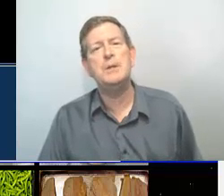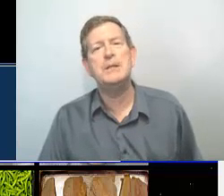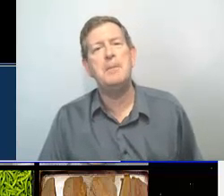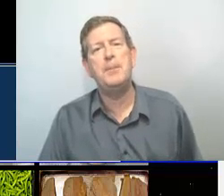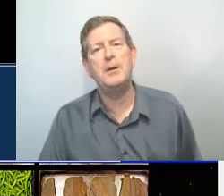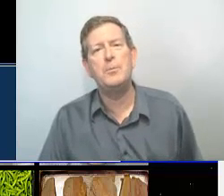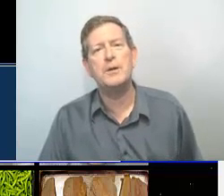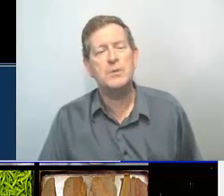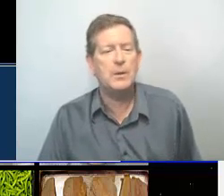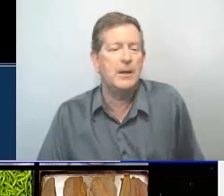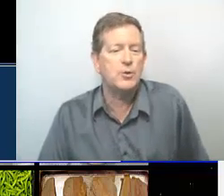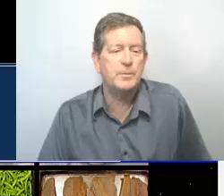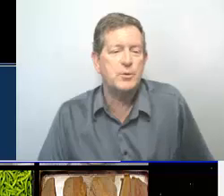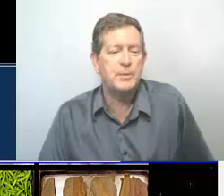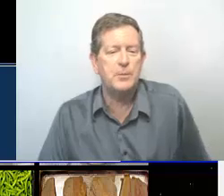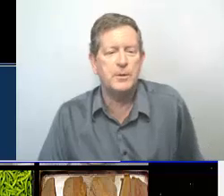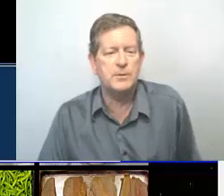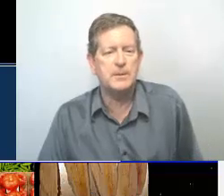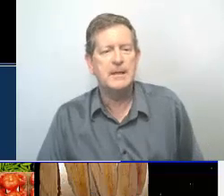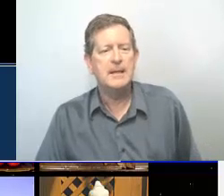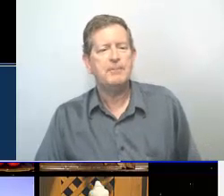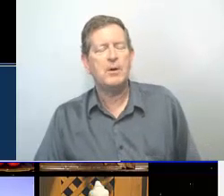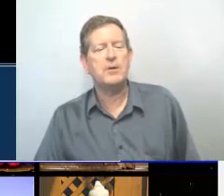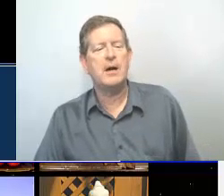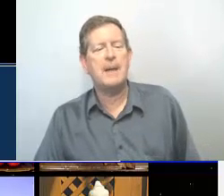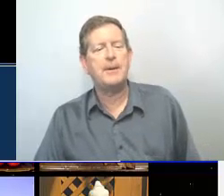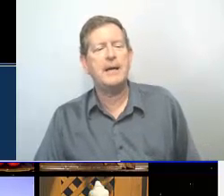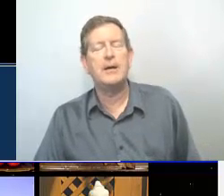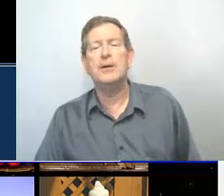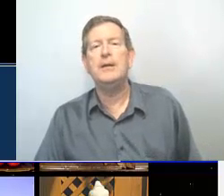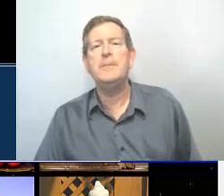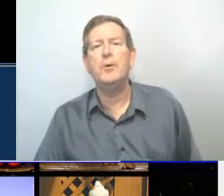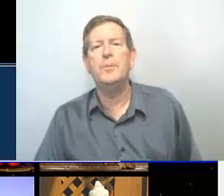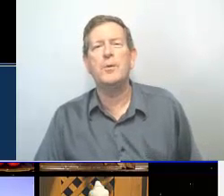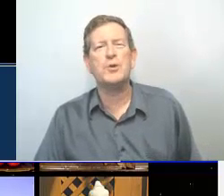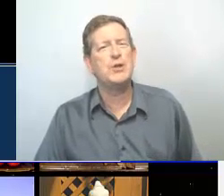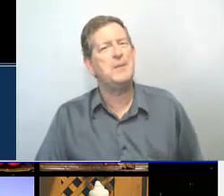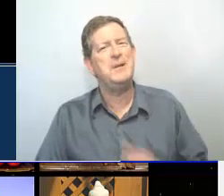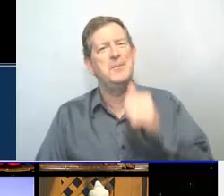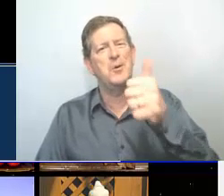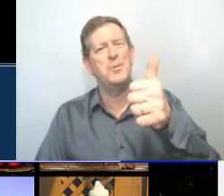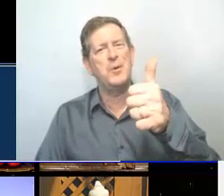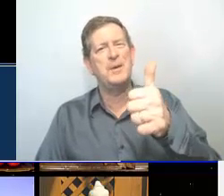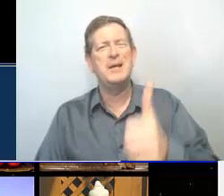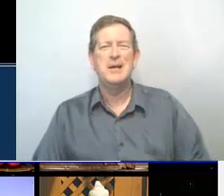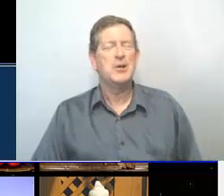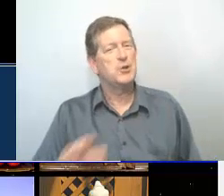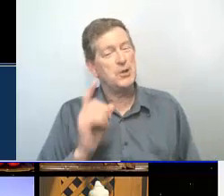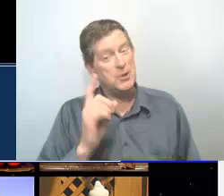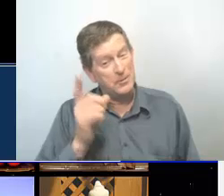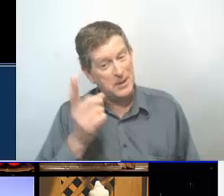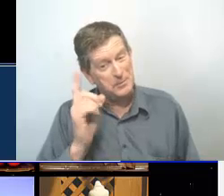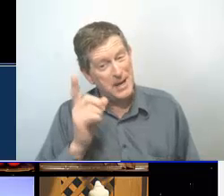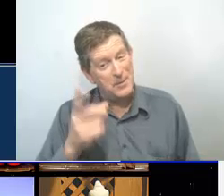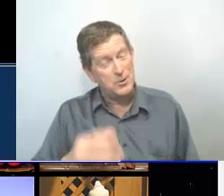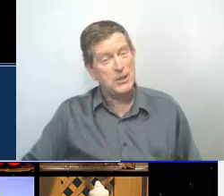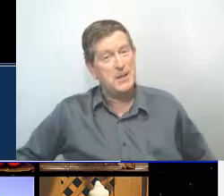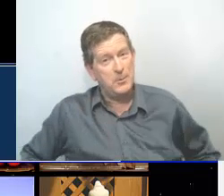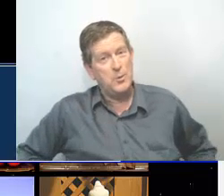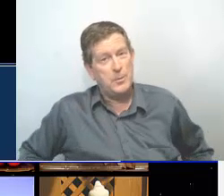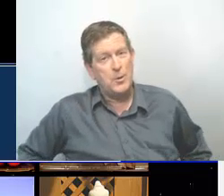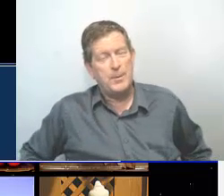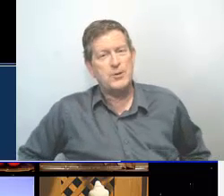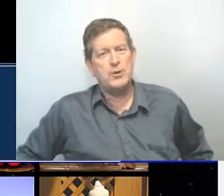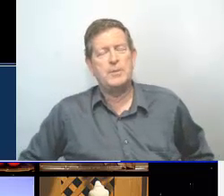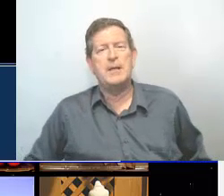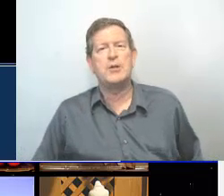que Madame Nesbitt n'aime pas le poisson, alors je ne mange pas le poisson. Après, les bonbons, j'aime les bonbons, mais je ne devrais pas